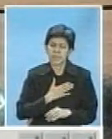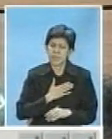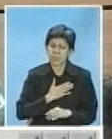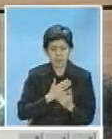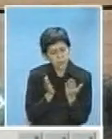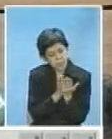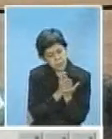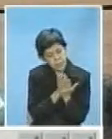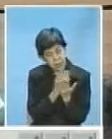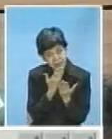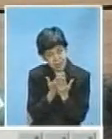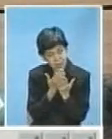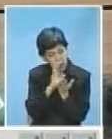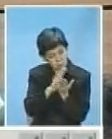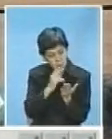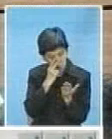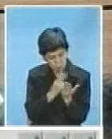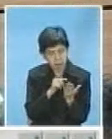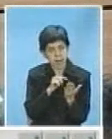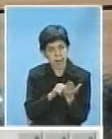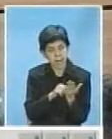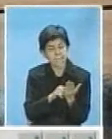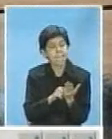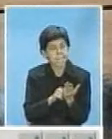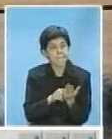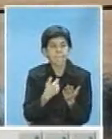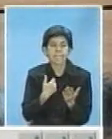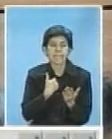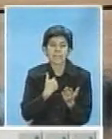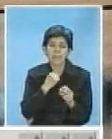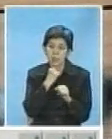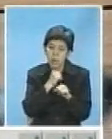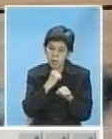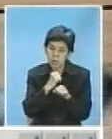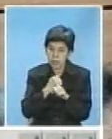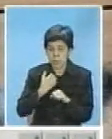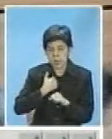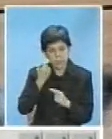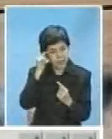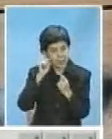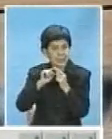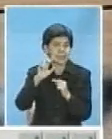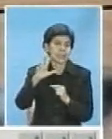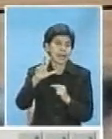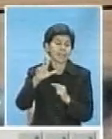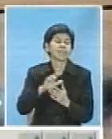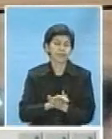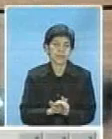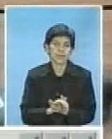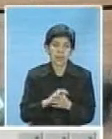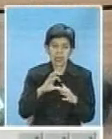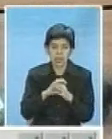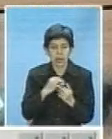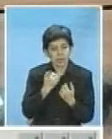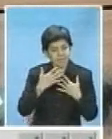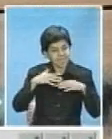าเปิดดูงบประมาณแล้วพบว่าอย่างน้อยที่สุดถ้าแยกแยะออกมามันมีอยู่3เป้าหมายด้วยกันก็คืออันแรกเรื่องการส